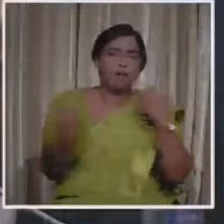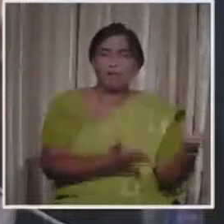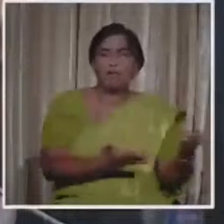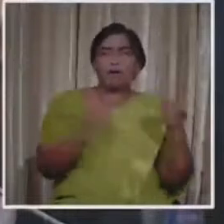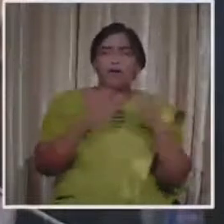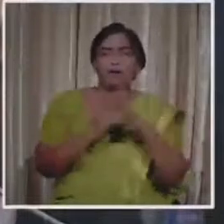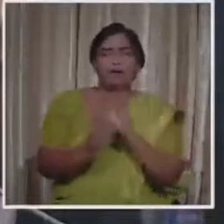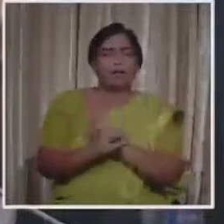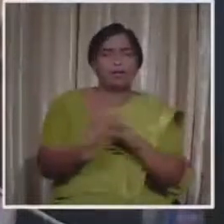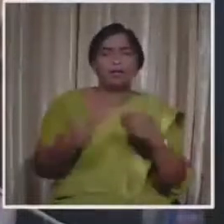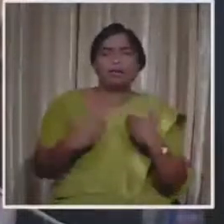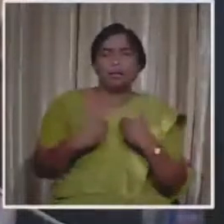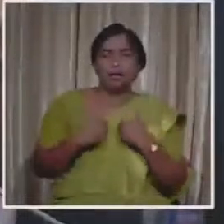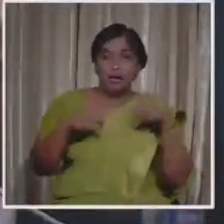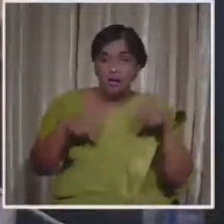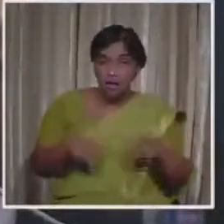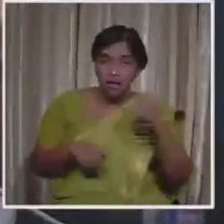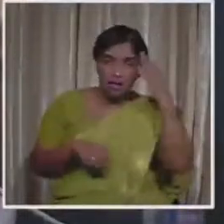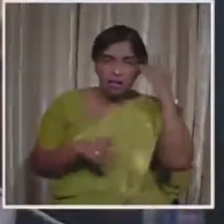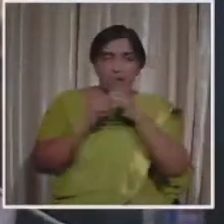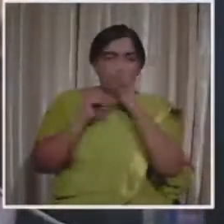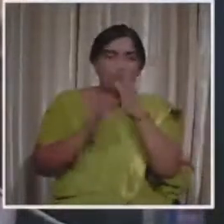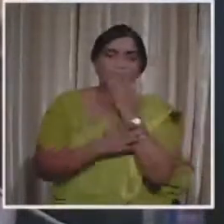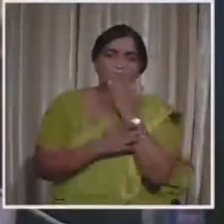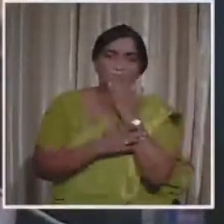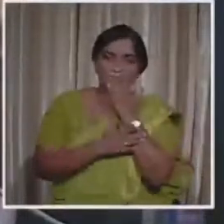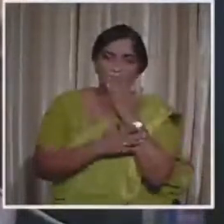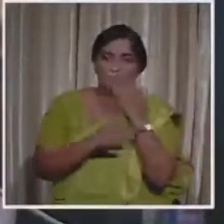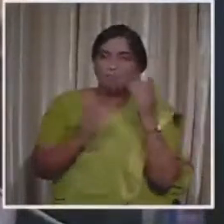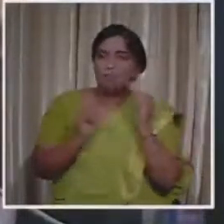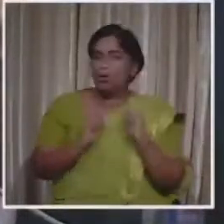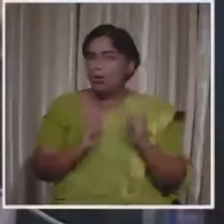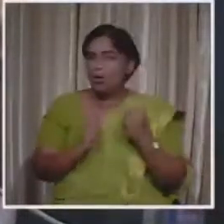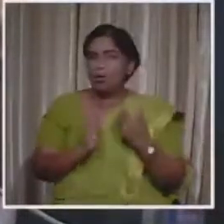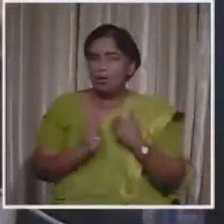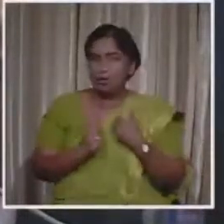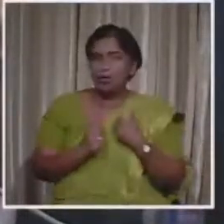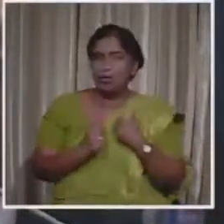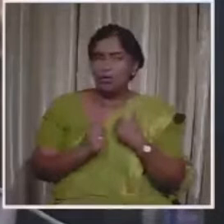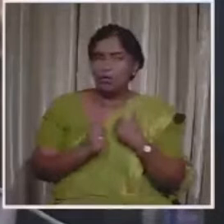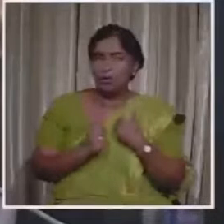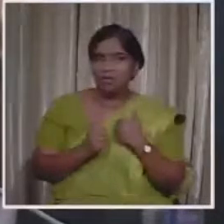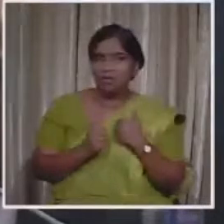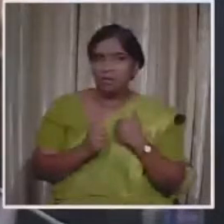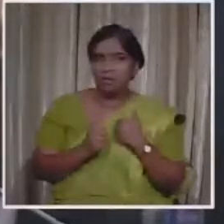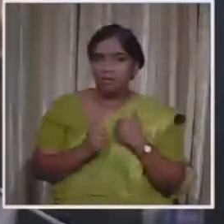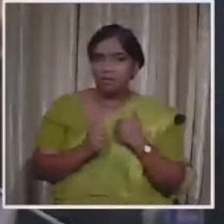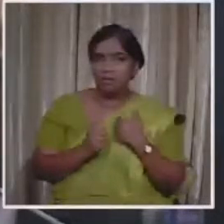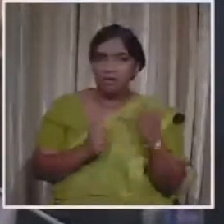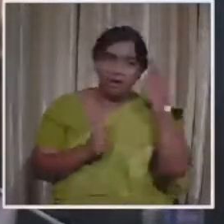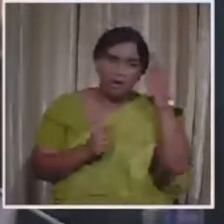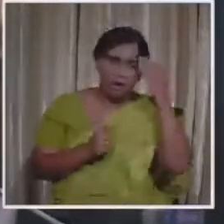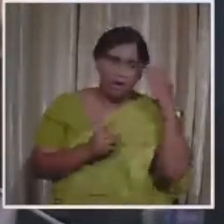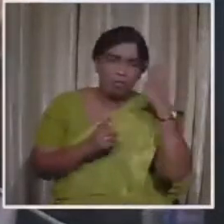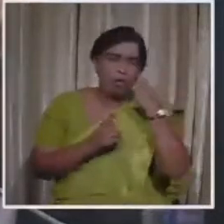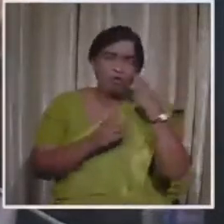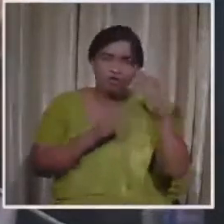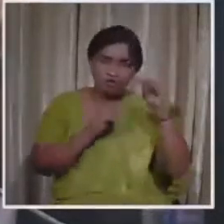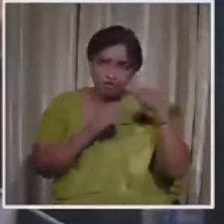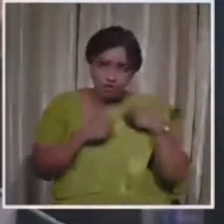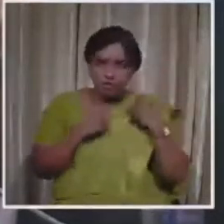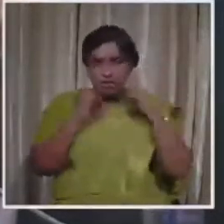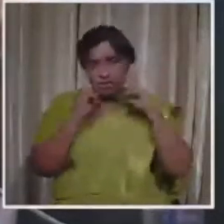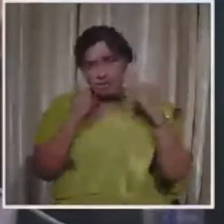සිද්ධිය වෙච්ච දවසේ ඉඳන් මගේ අම්මා අද වෙනකන් කතා කරන්නේ නැහැ. මං දන්නේ ඒක මට සමාව මට අම්මගේ සමාව ලැබෙයිද කියලා අම්මා මිය ගියාට